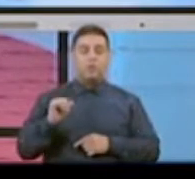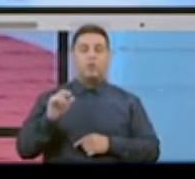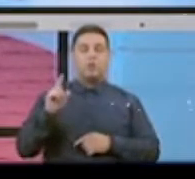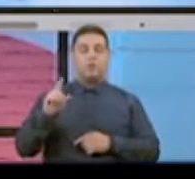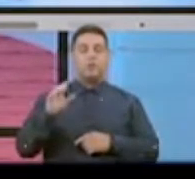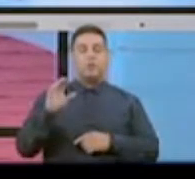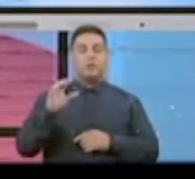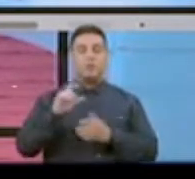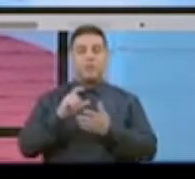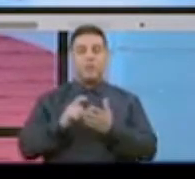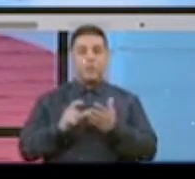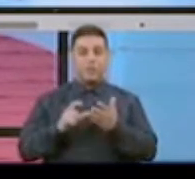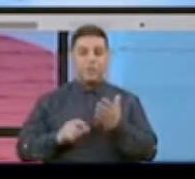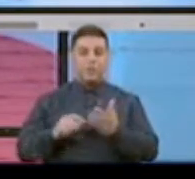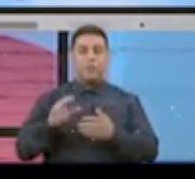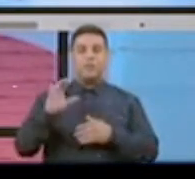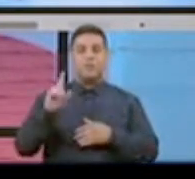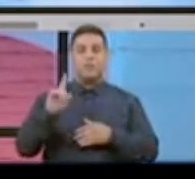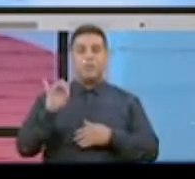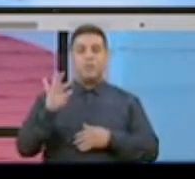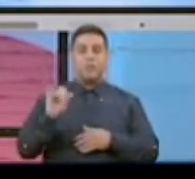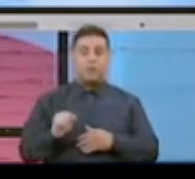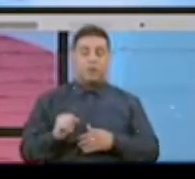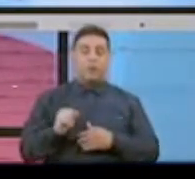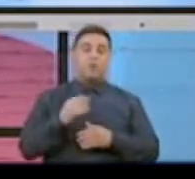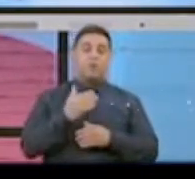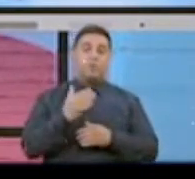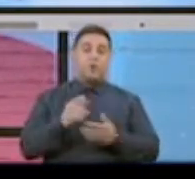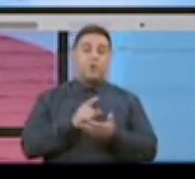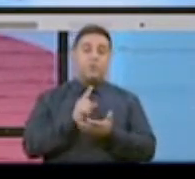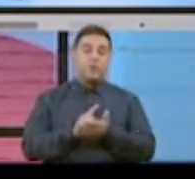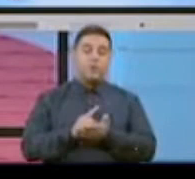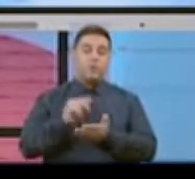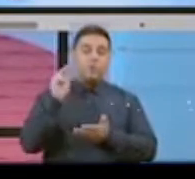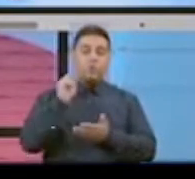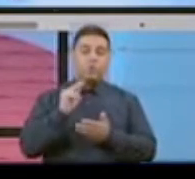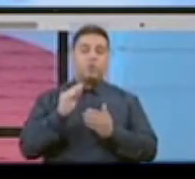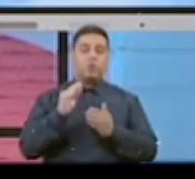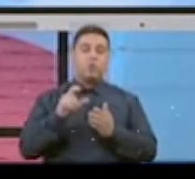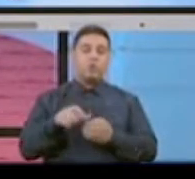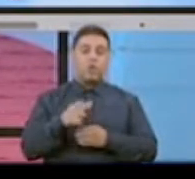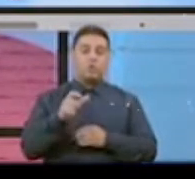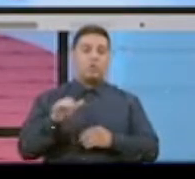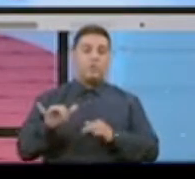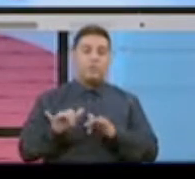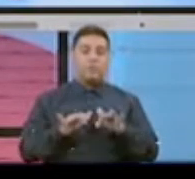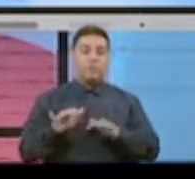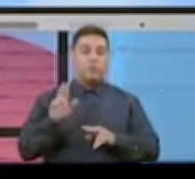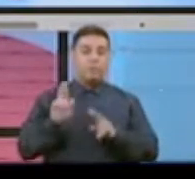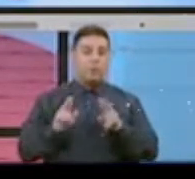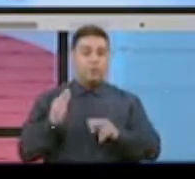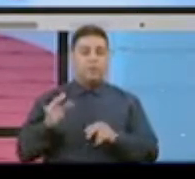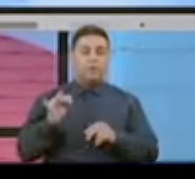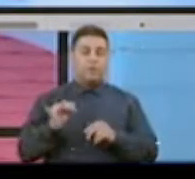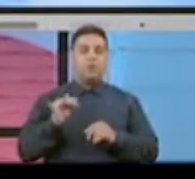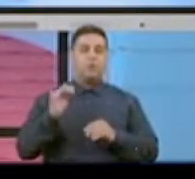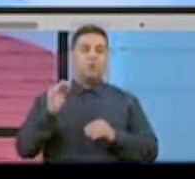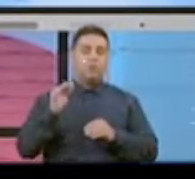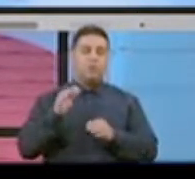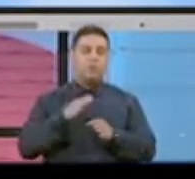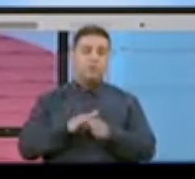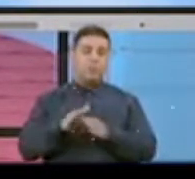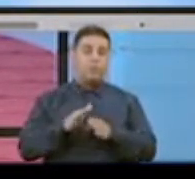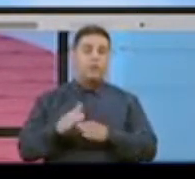стихотворение «Зебра». А также, ребята, вы обязательно должны выучить правила дорожного движения и соблюдать их.